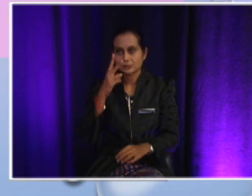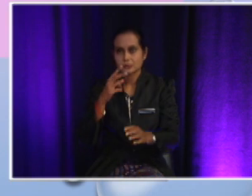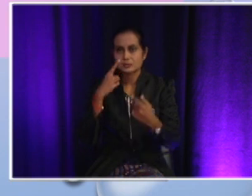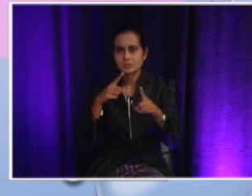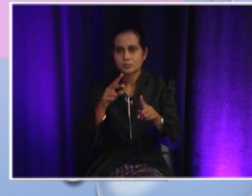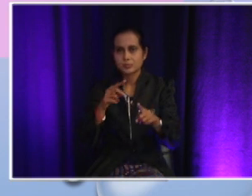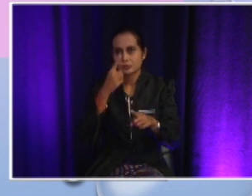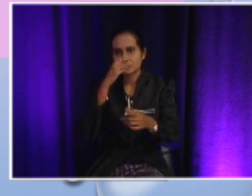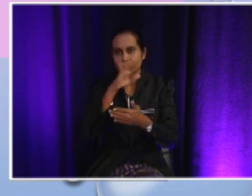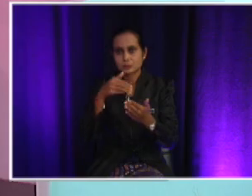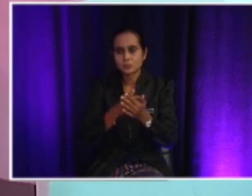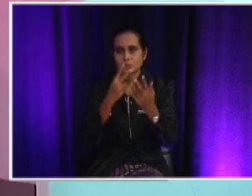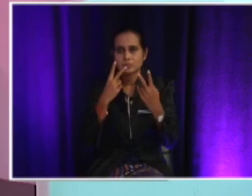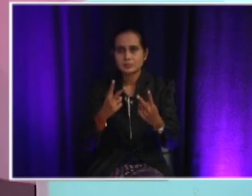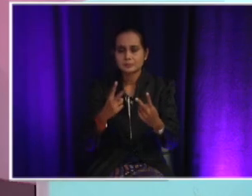punya PowerPoint ni tak